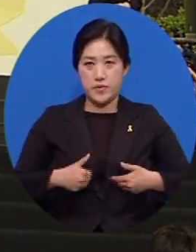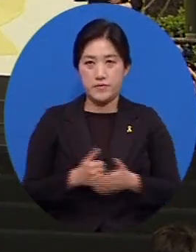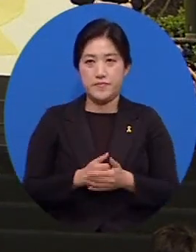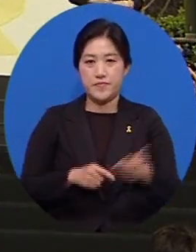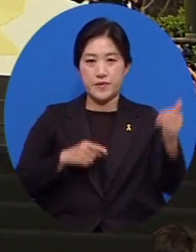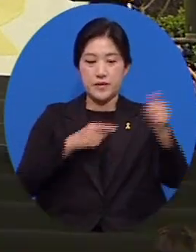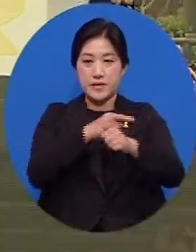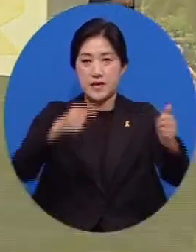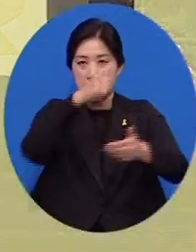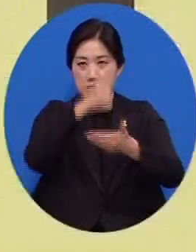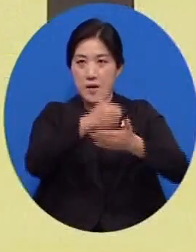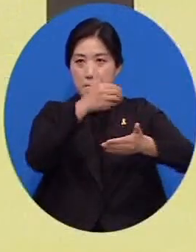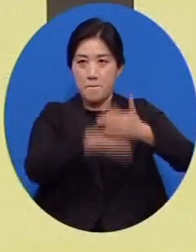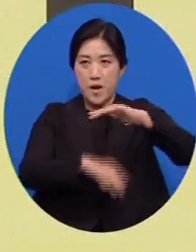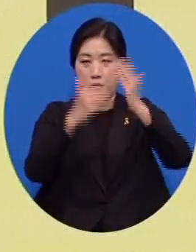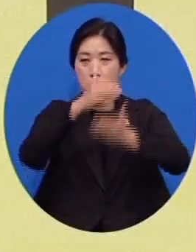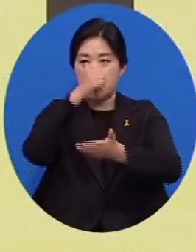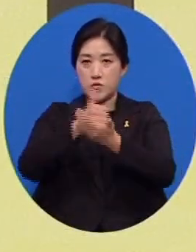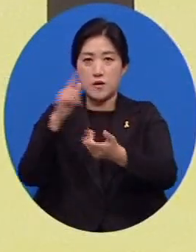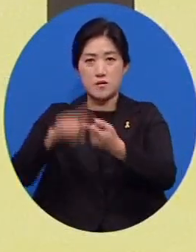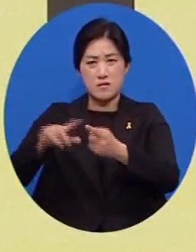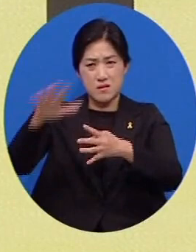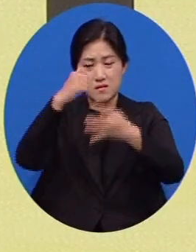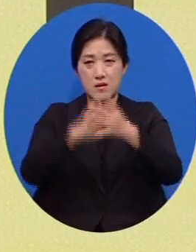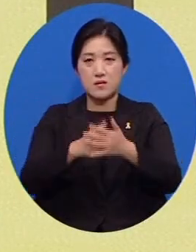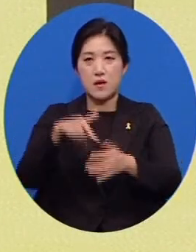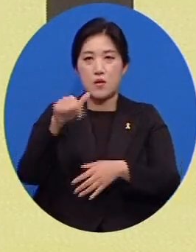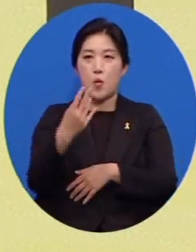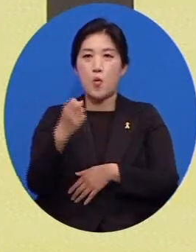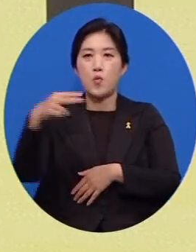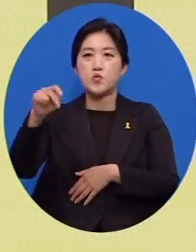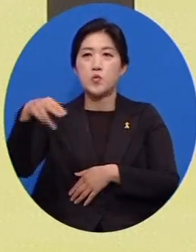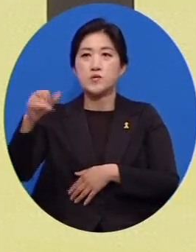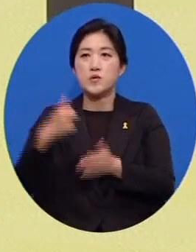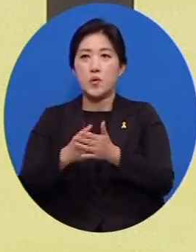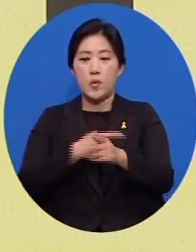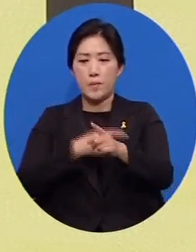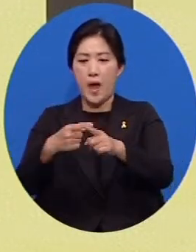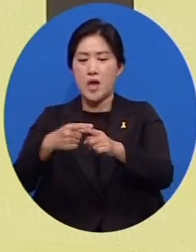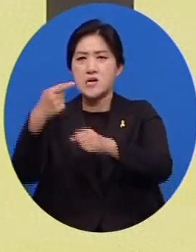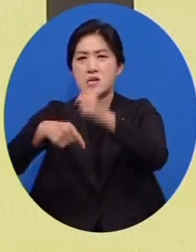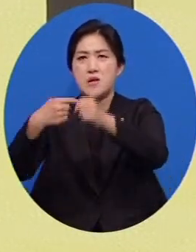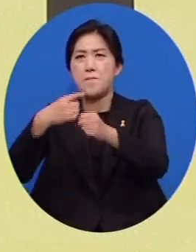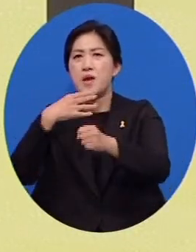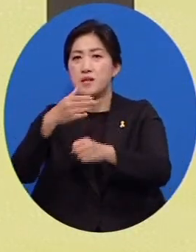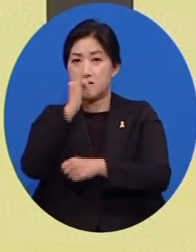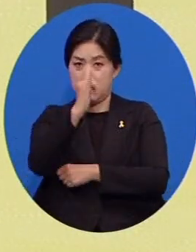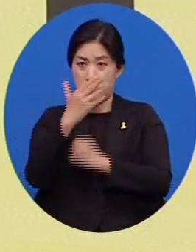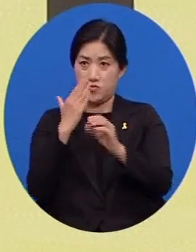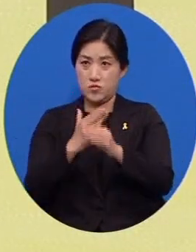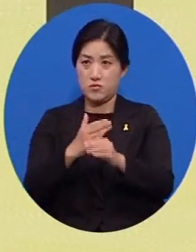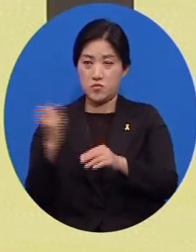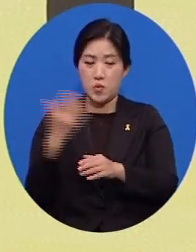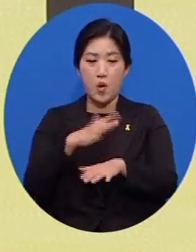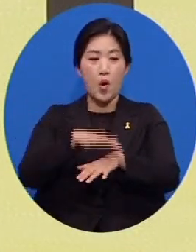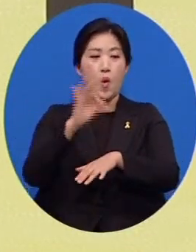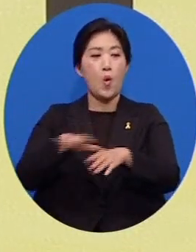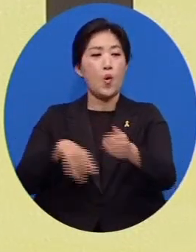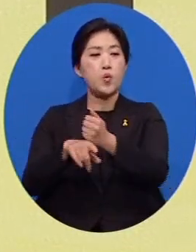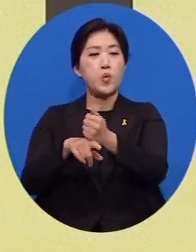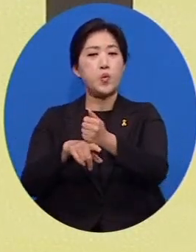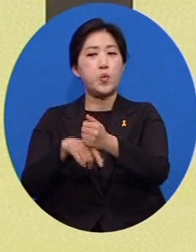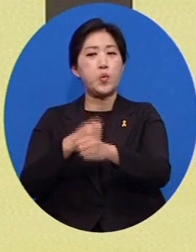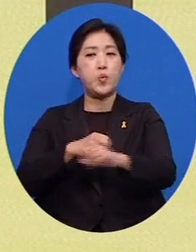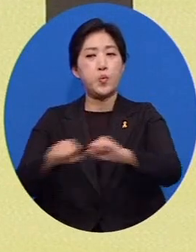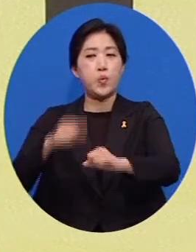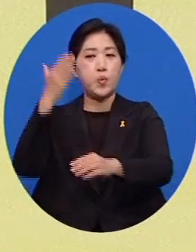살인죄를 제외한 대부분 범죄 혐의에 대한 공소시효가 1년밖에 남지 않는 지금 또다시 부실 수사를 재현하고